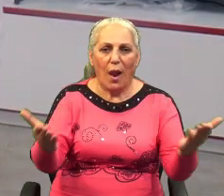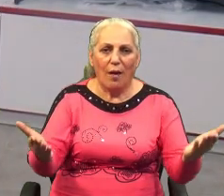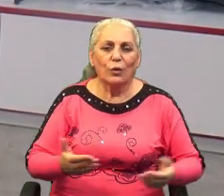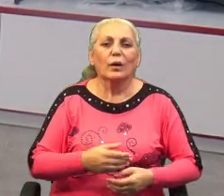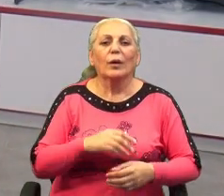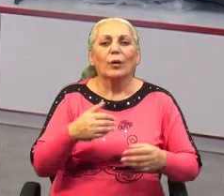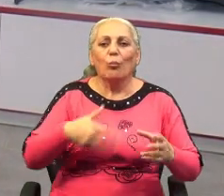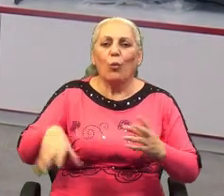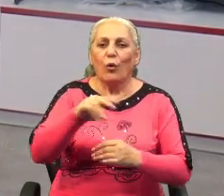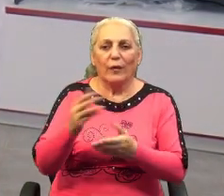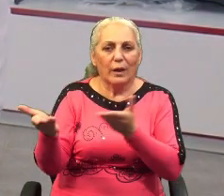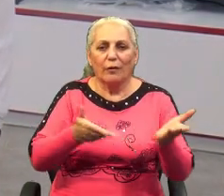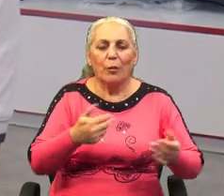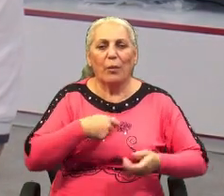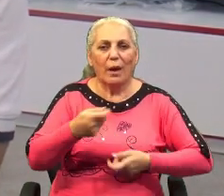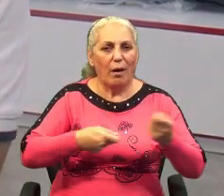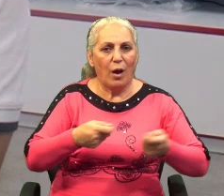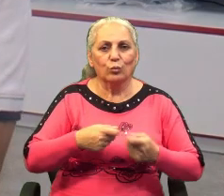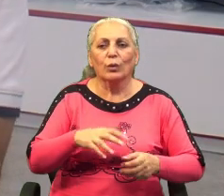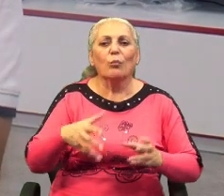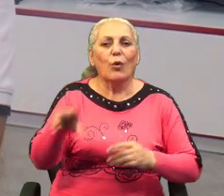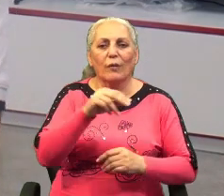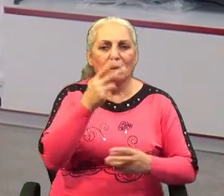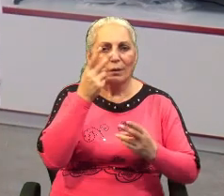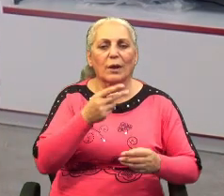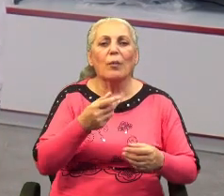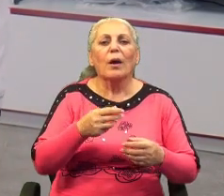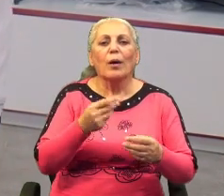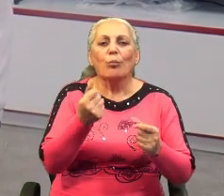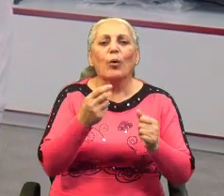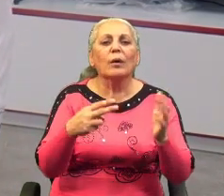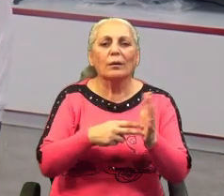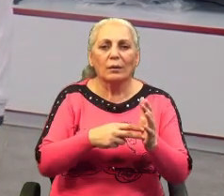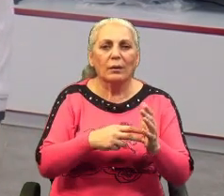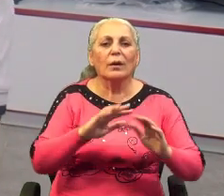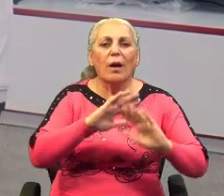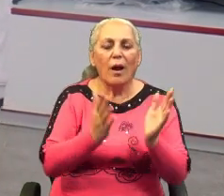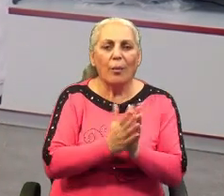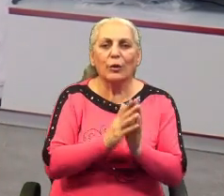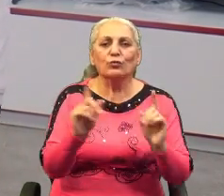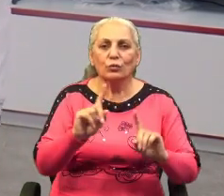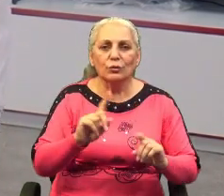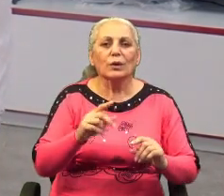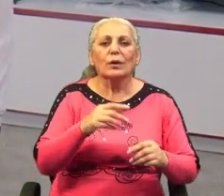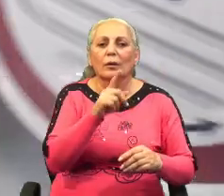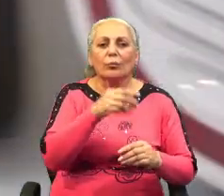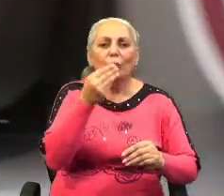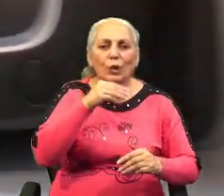թող համոզվեն գների ճշտությունը, թող համոզվեն որակով, իսկ մեր մասնագետները խորհուրդներ